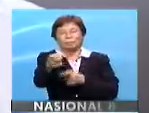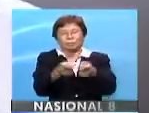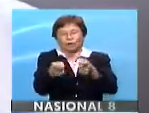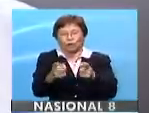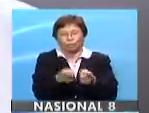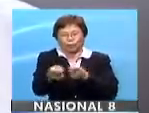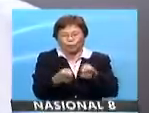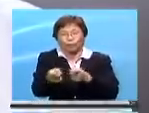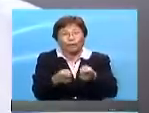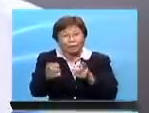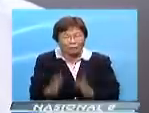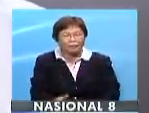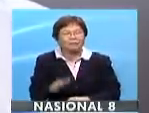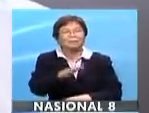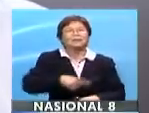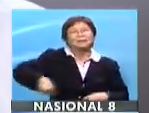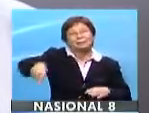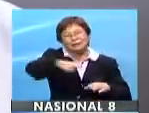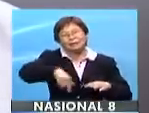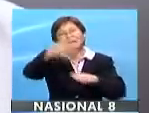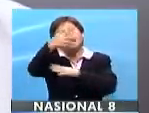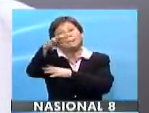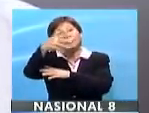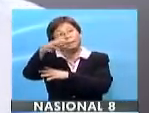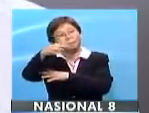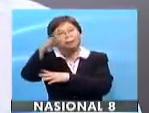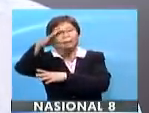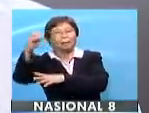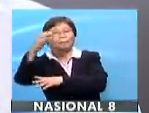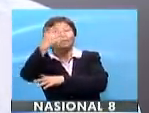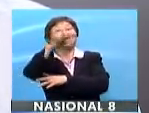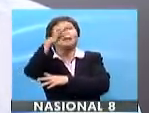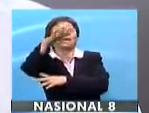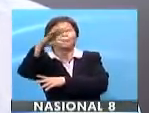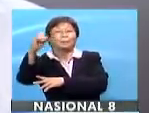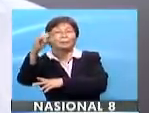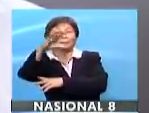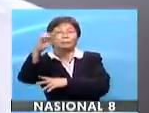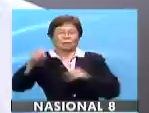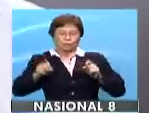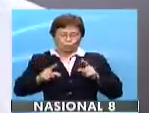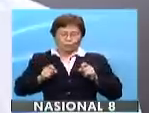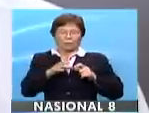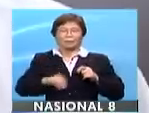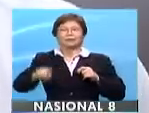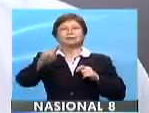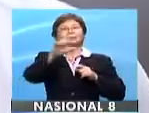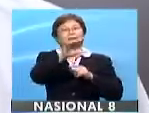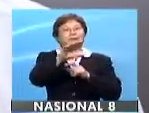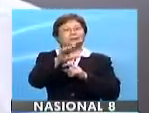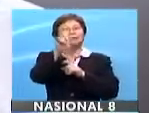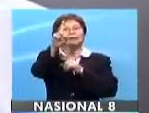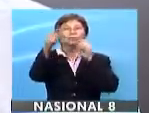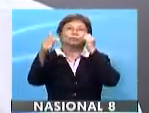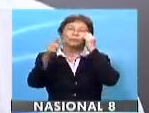haji, iaitu di kalangan 15 syarikat-syarikat swasta dan juga termasuk dan juga